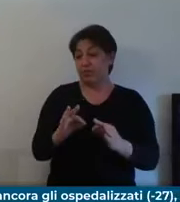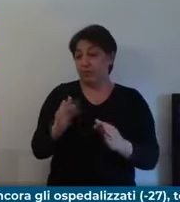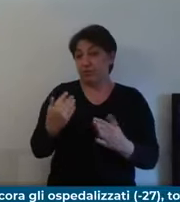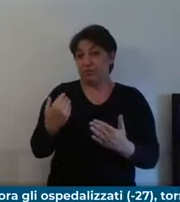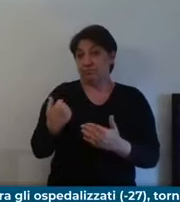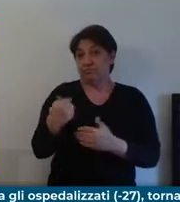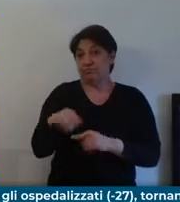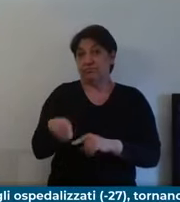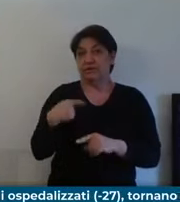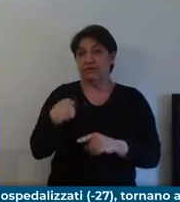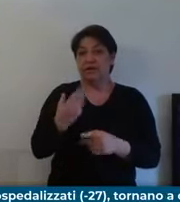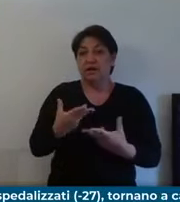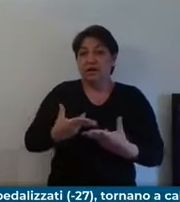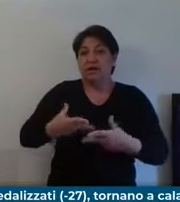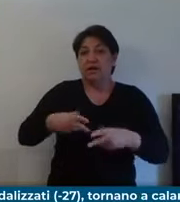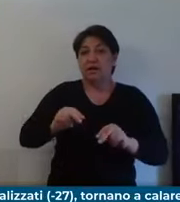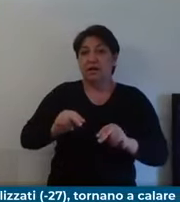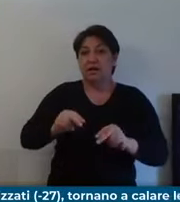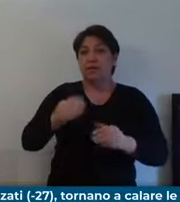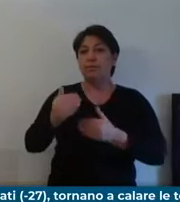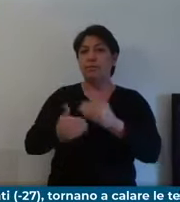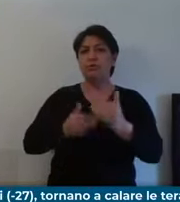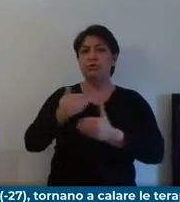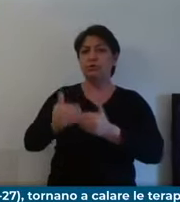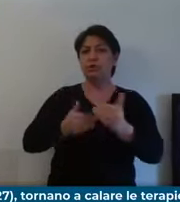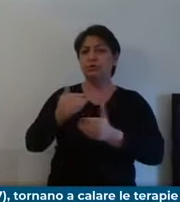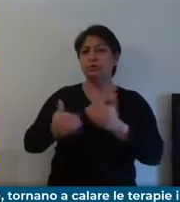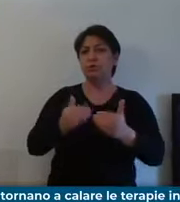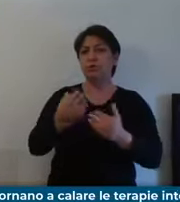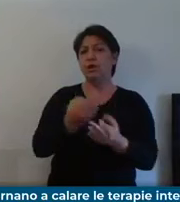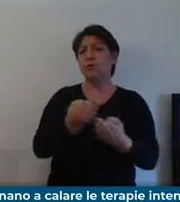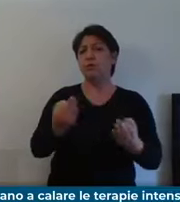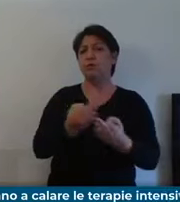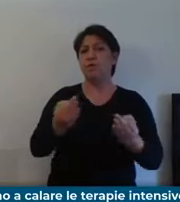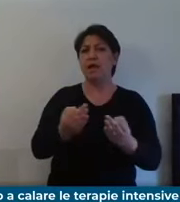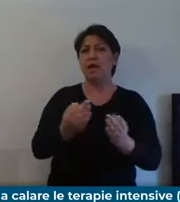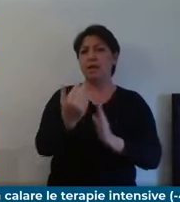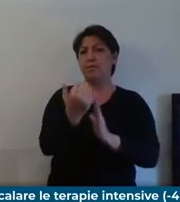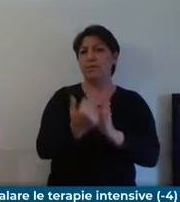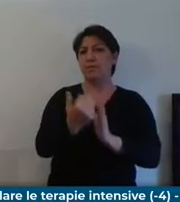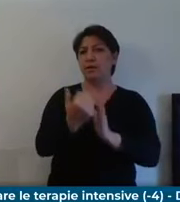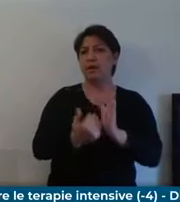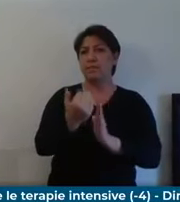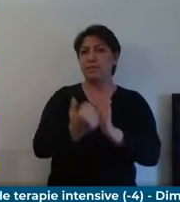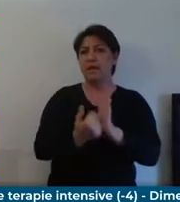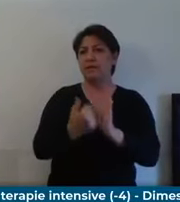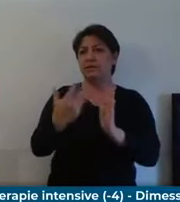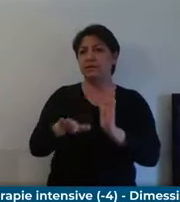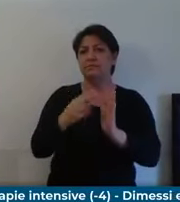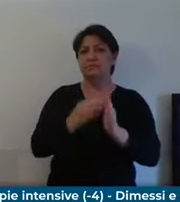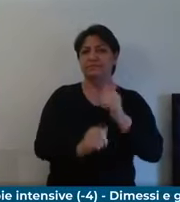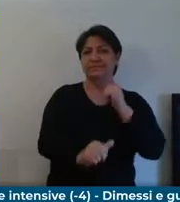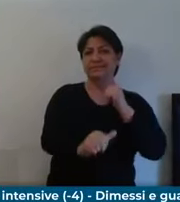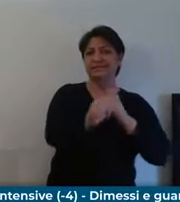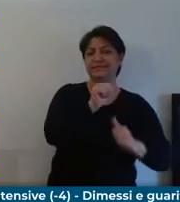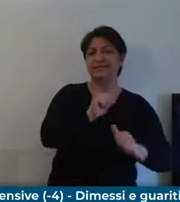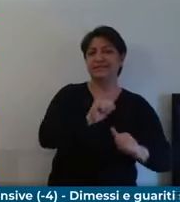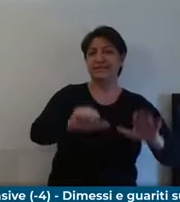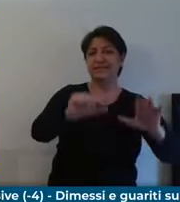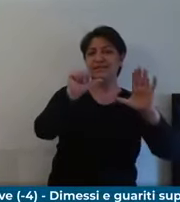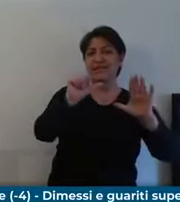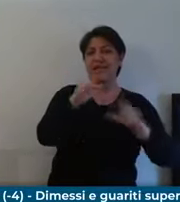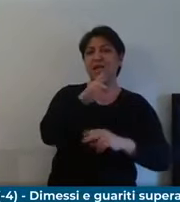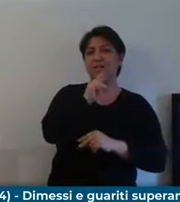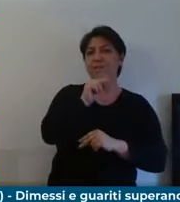stiamo ripartendo con le procedure in elezione, quelle programmate, quelle sospese dal 6 marzo. Chi aveva